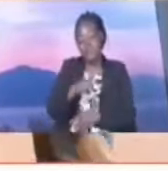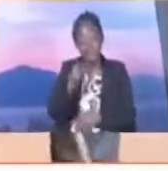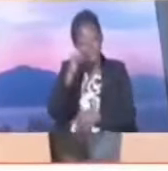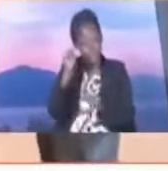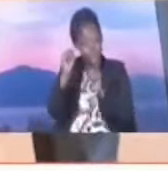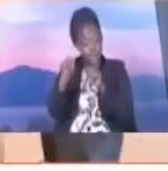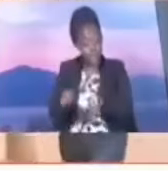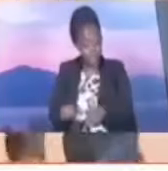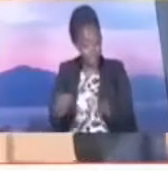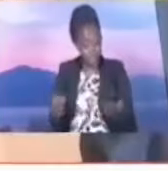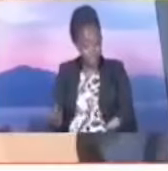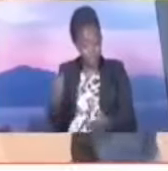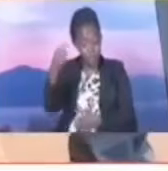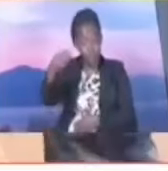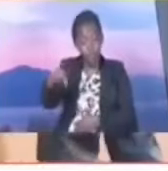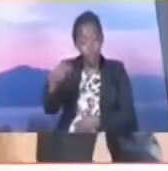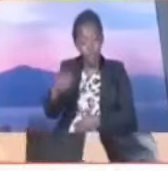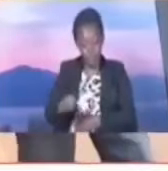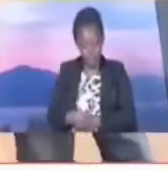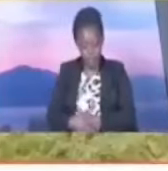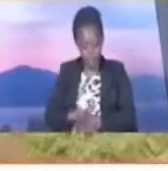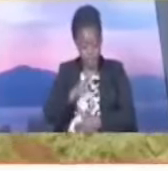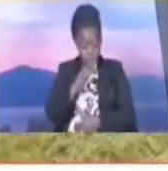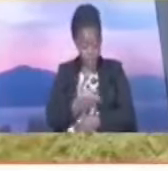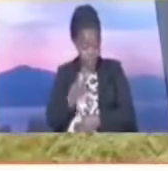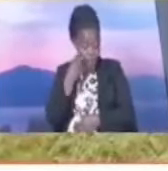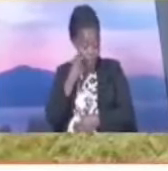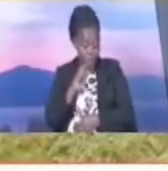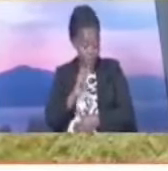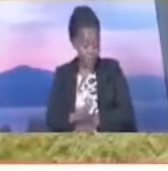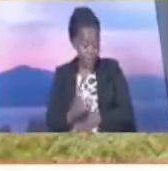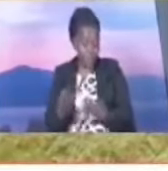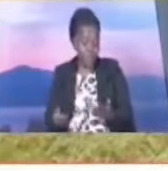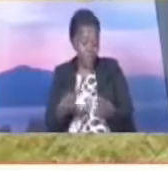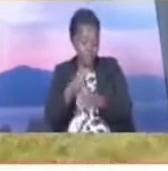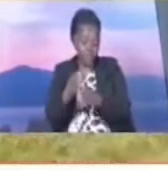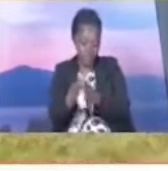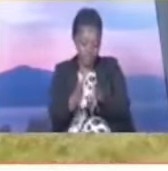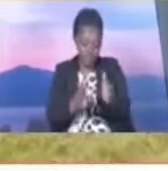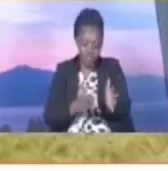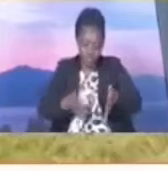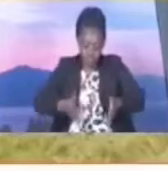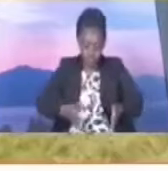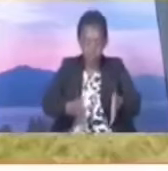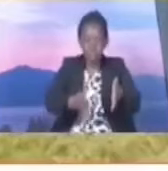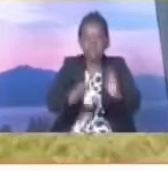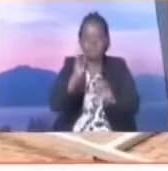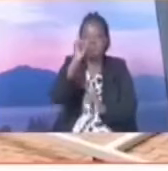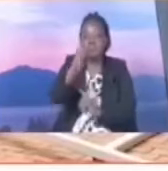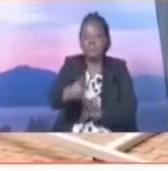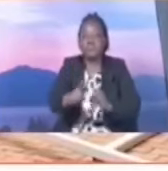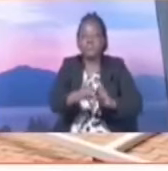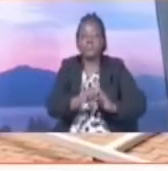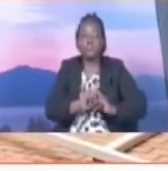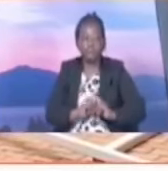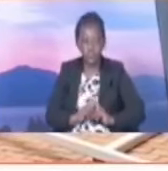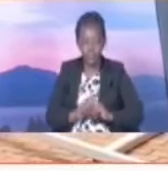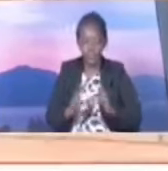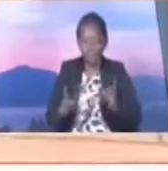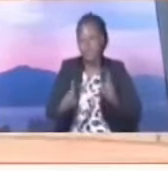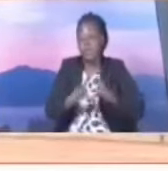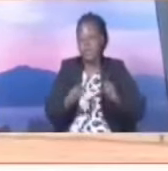kisobola okutuukana n'omutindo abakyala balabiddwako nga beenyigidde mu kulongoosa enguudo ezituuka ku lutikko. Ku lutikko